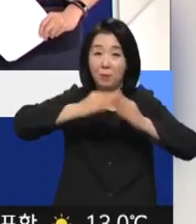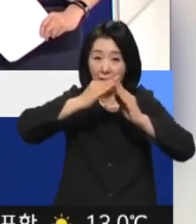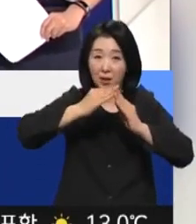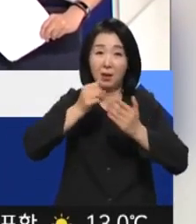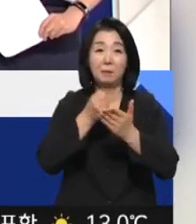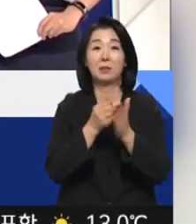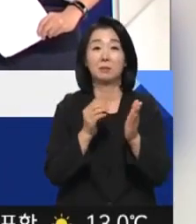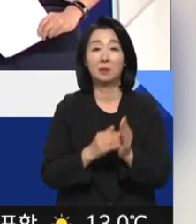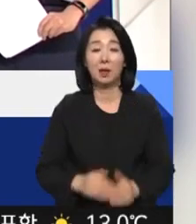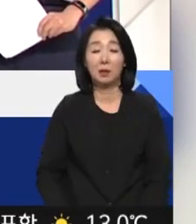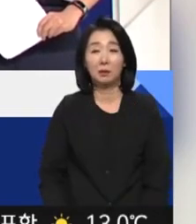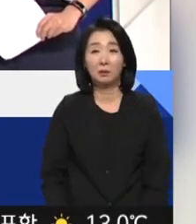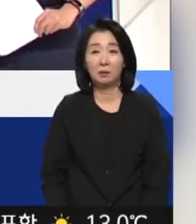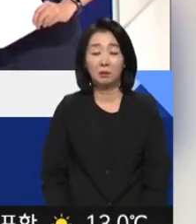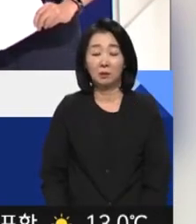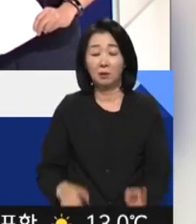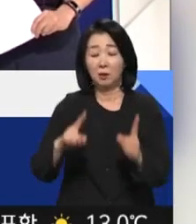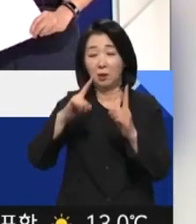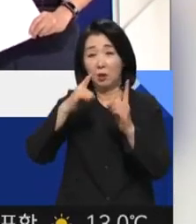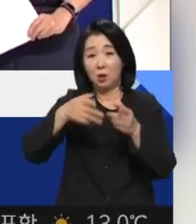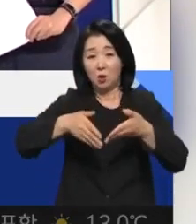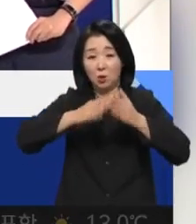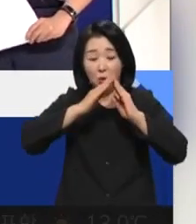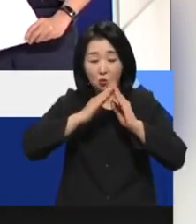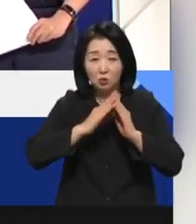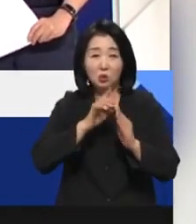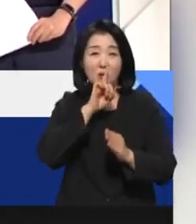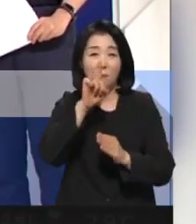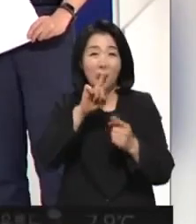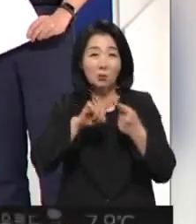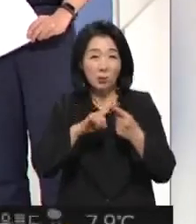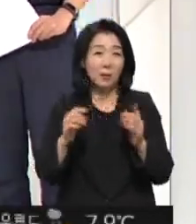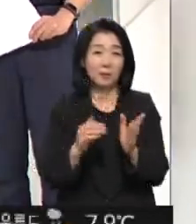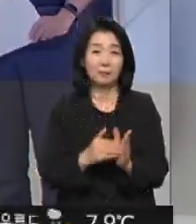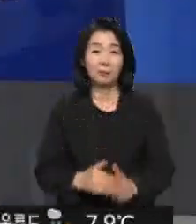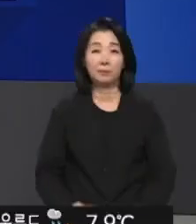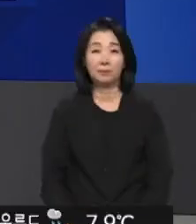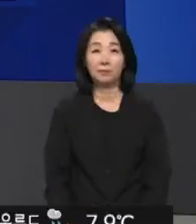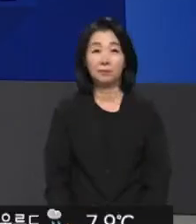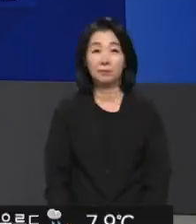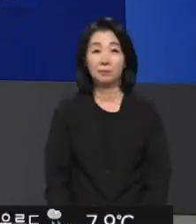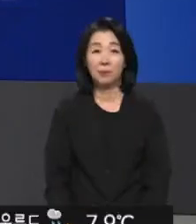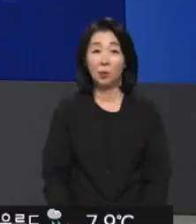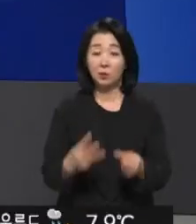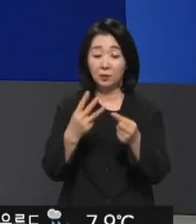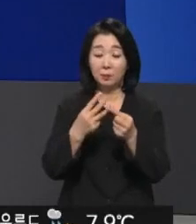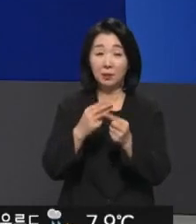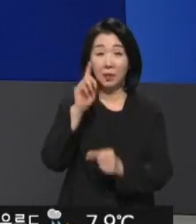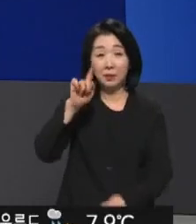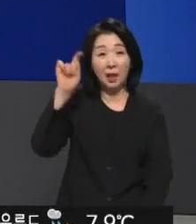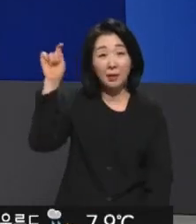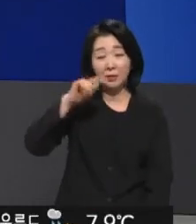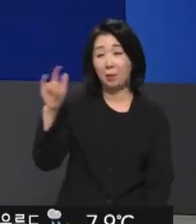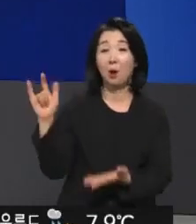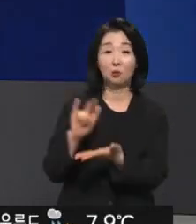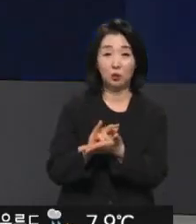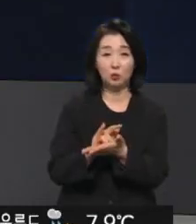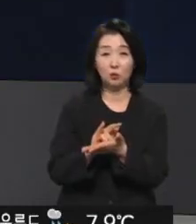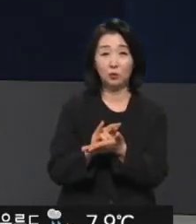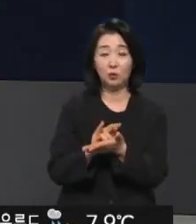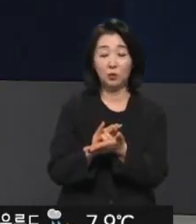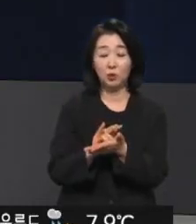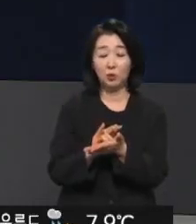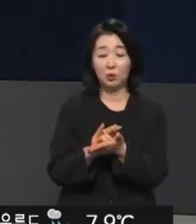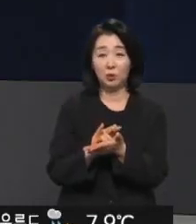있습니다. 건국절 논란 소개는 여기까지만 하겠습니다. 네, 다음 픽, 내일 새벽 귀국입니다. 전두환